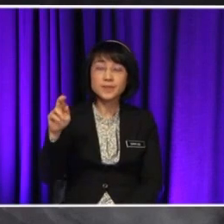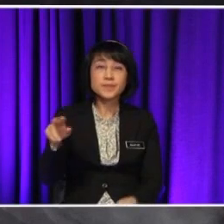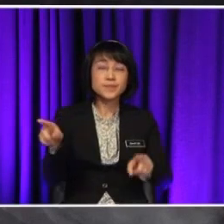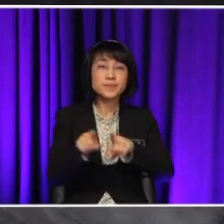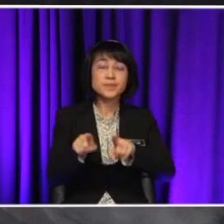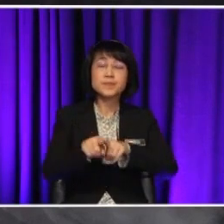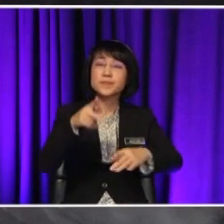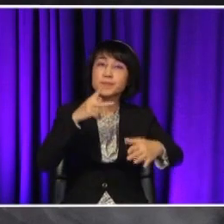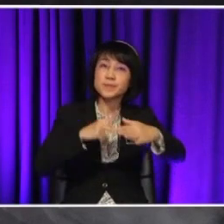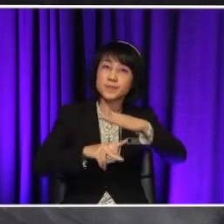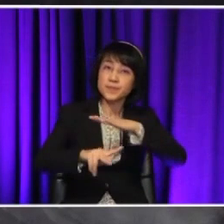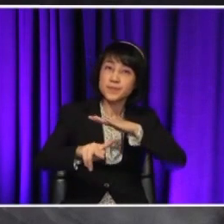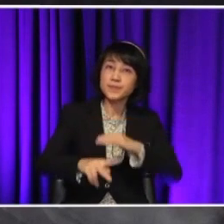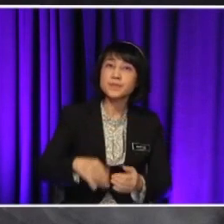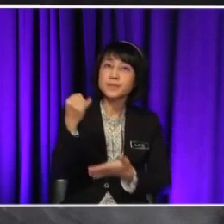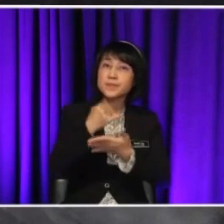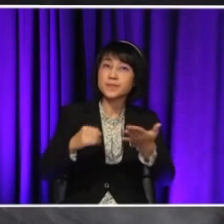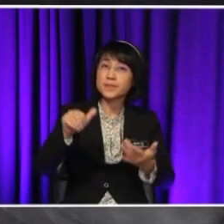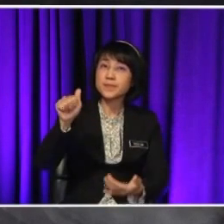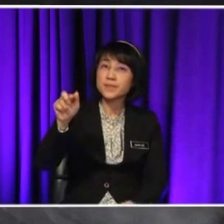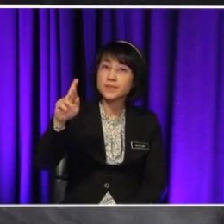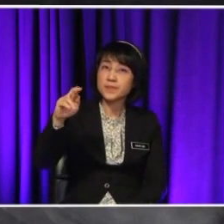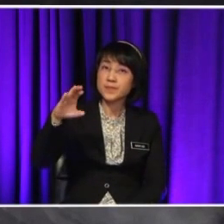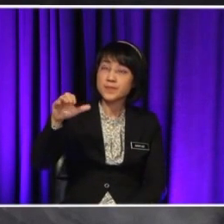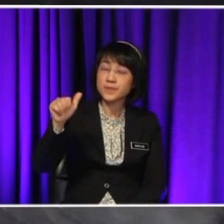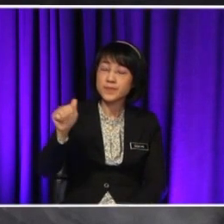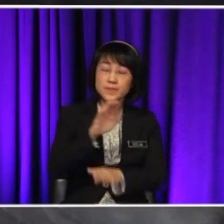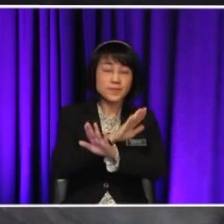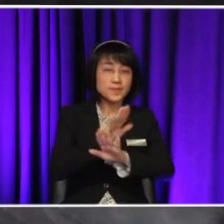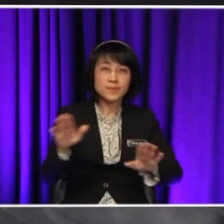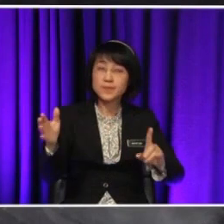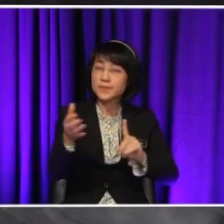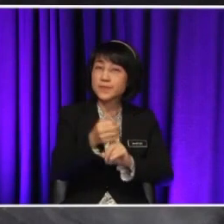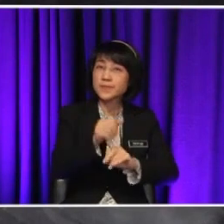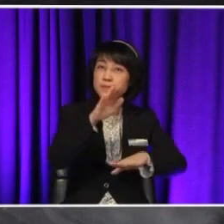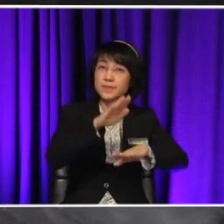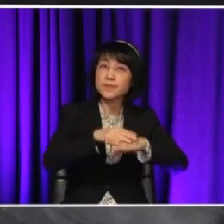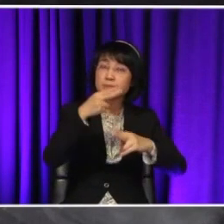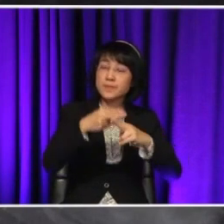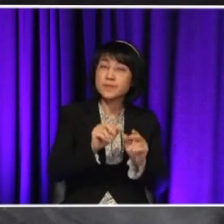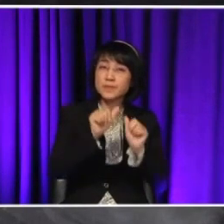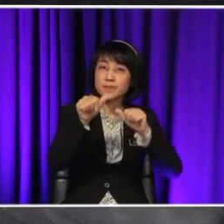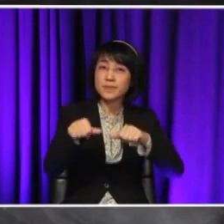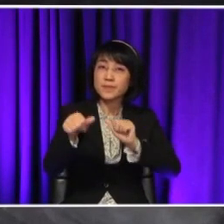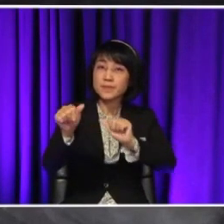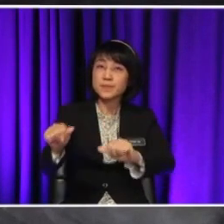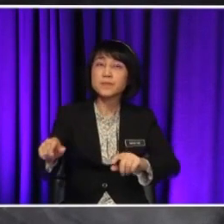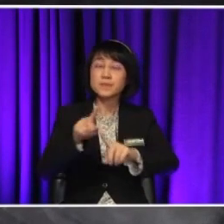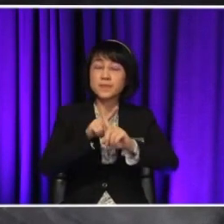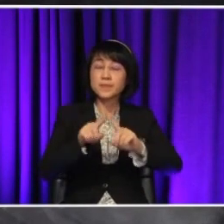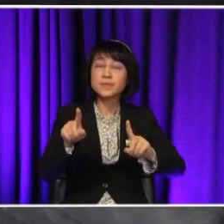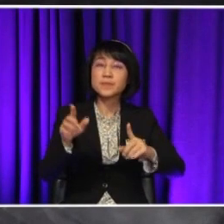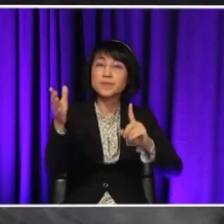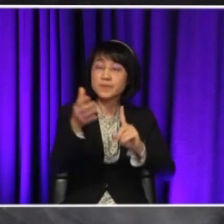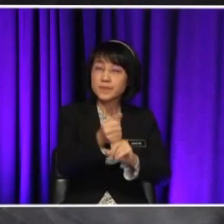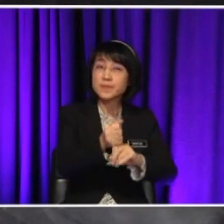seni arca dia tidak berpegang kepada nama aliran. Okey, seni arca dia berpegang kepada abad. Ini permulaan